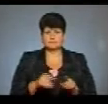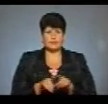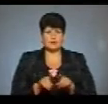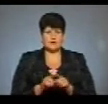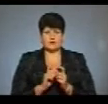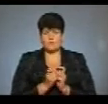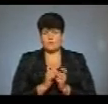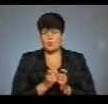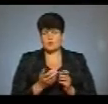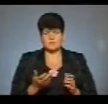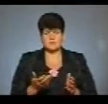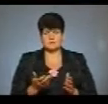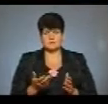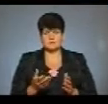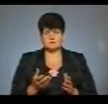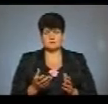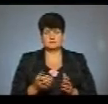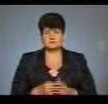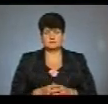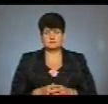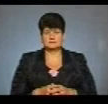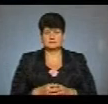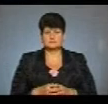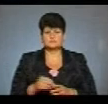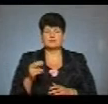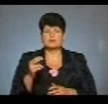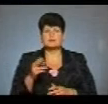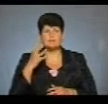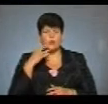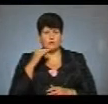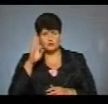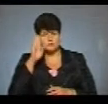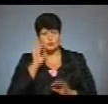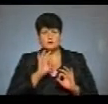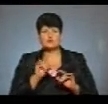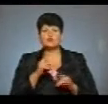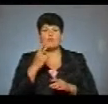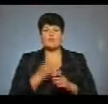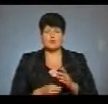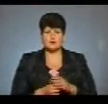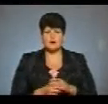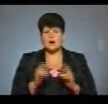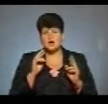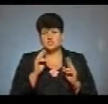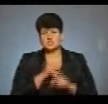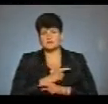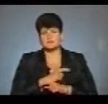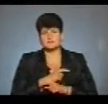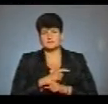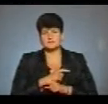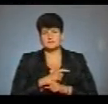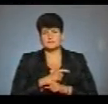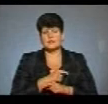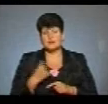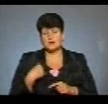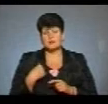важко разом боротися. Денис Сем'ядінський з Молдови розповідає, чому програв. Ошибся, і суперник став лучший.